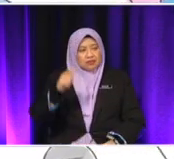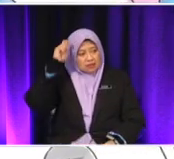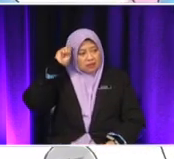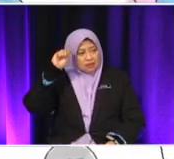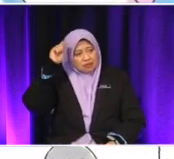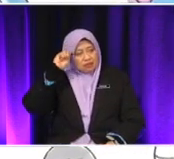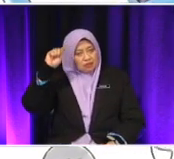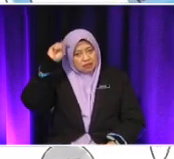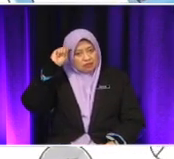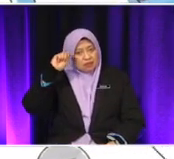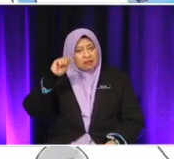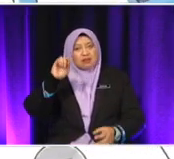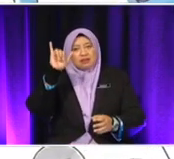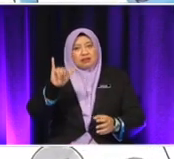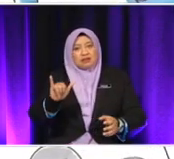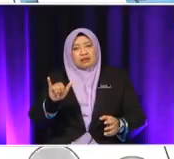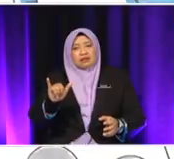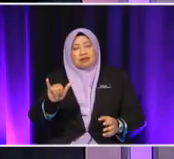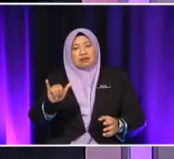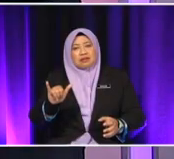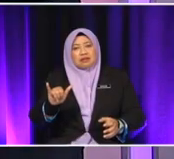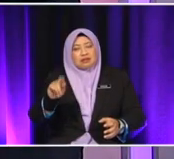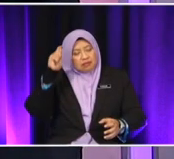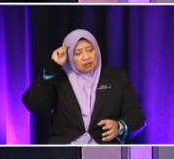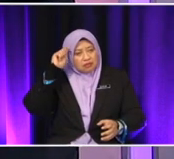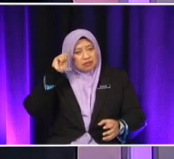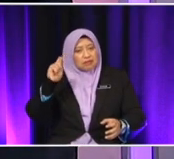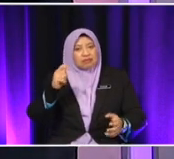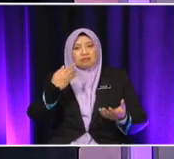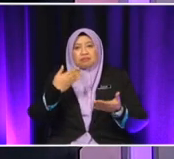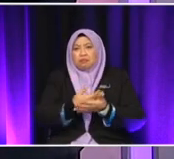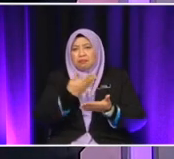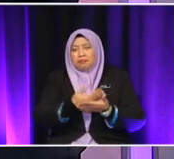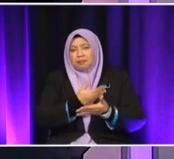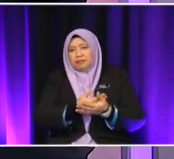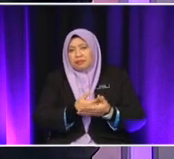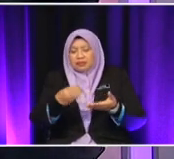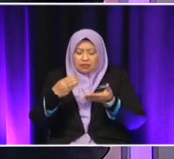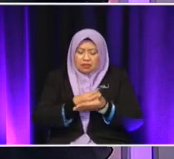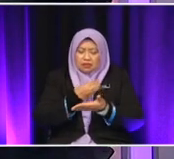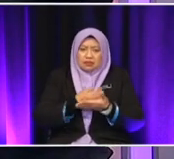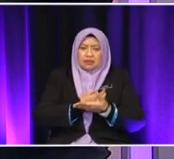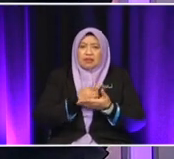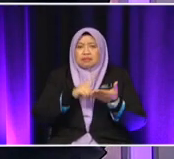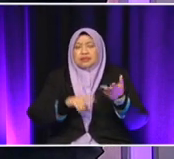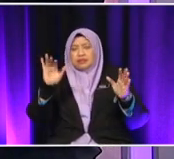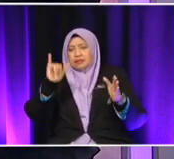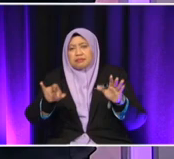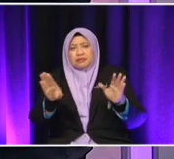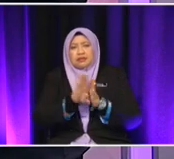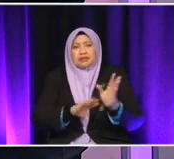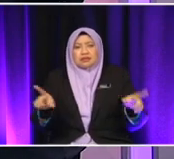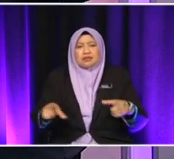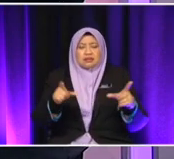canggih apa yang berlaku apabila teknologi semakin canggih digunakan di dalam proses pengeluaran apa yang berlaku